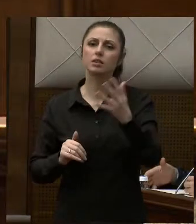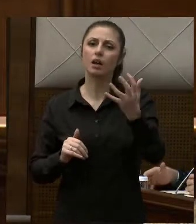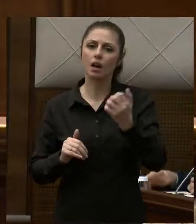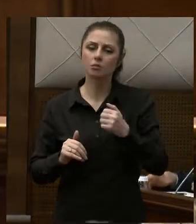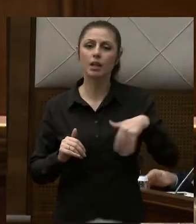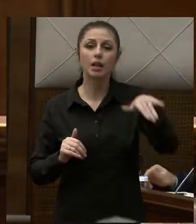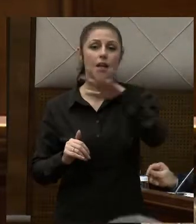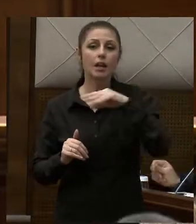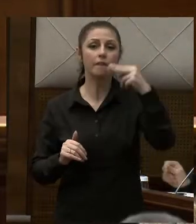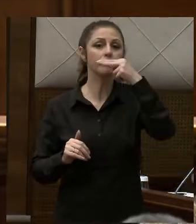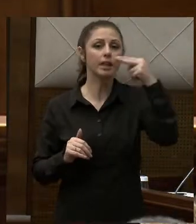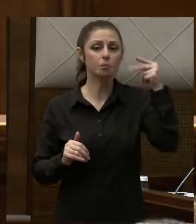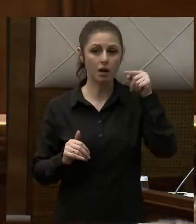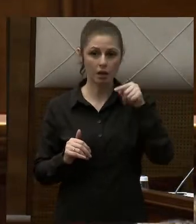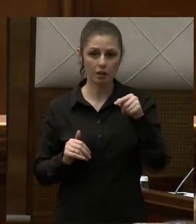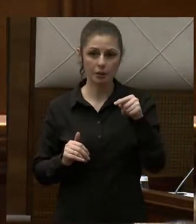her firma,